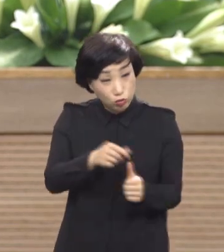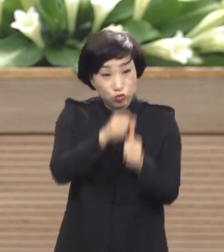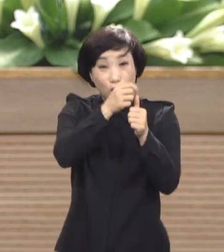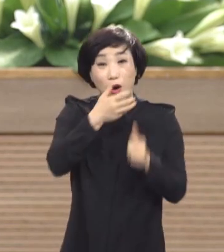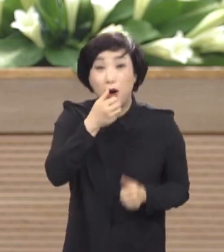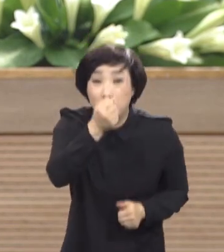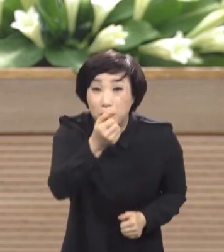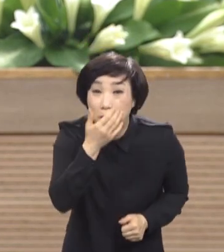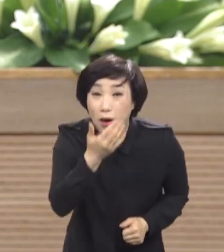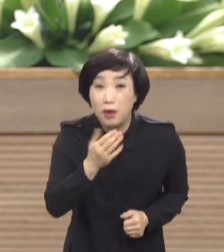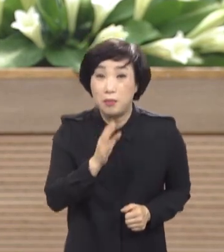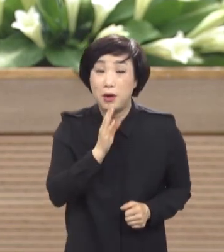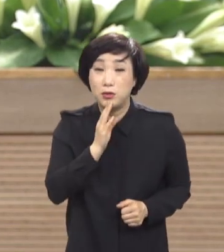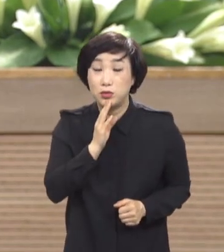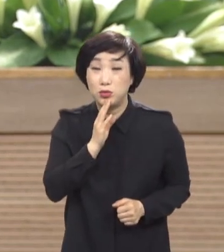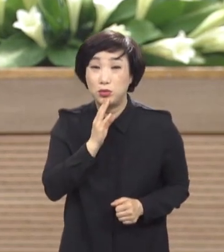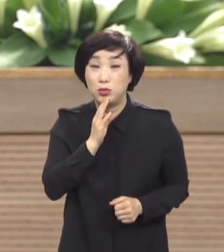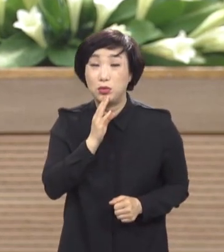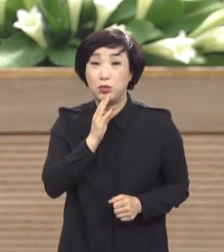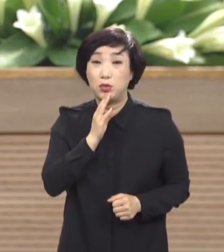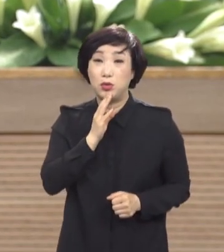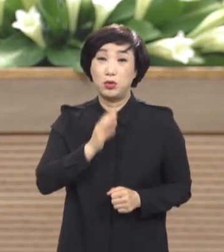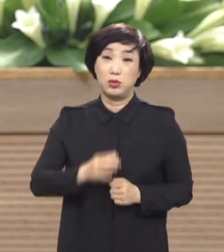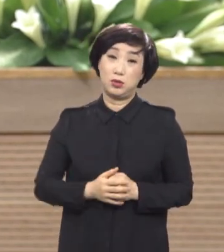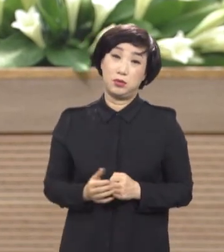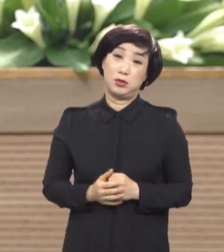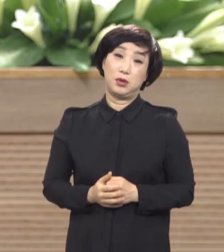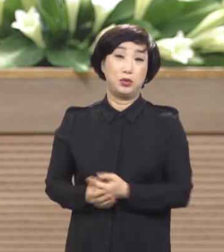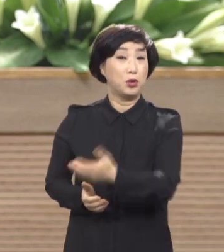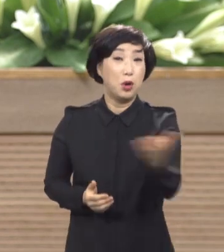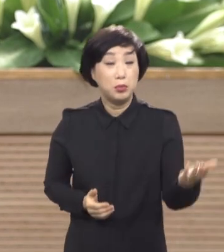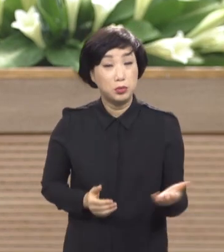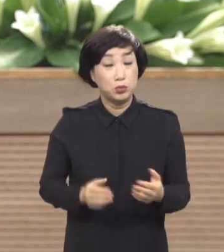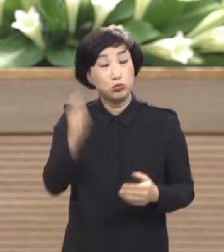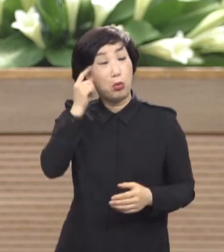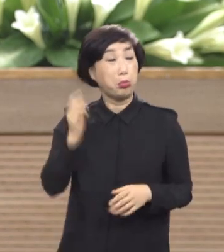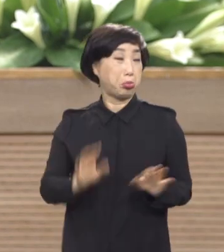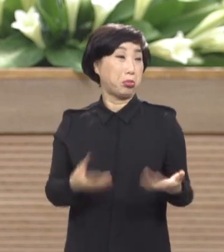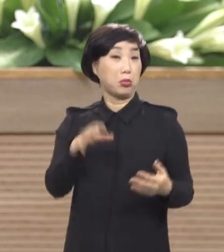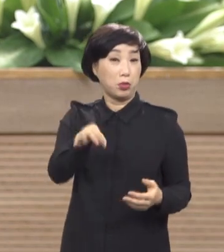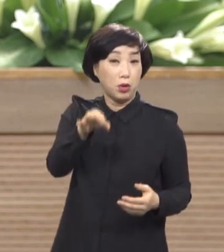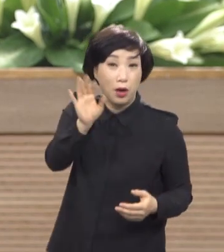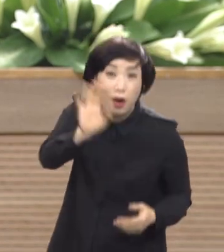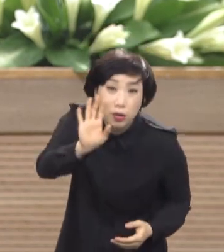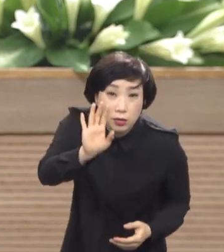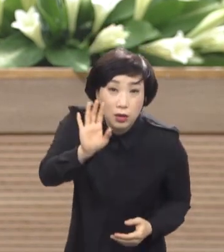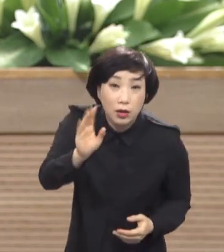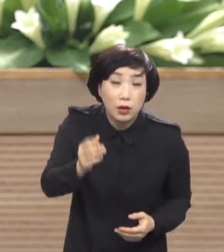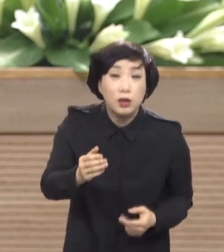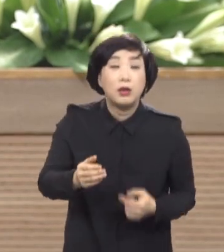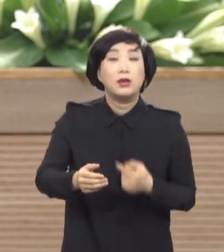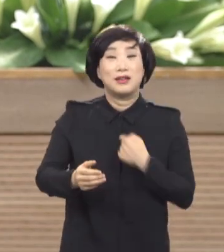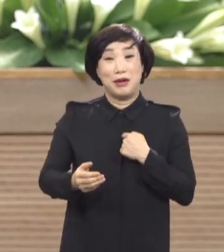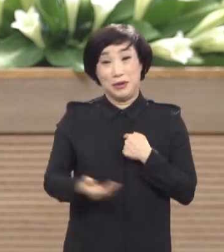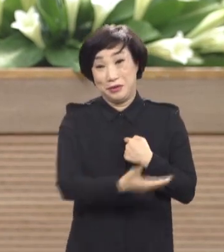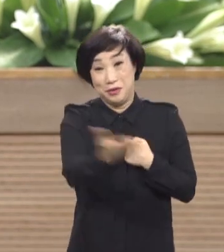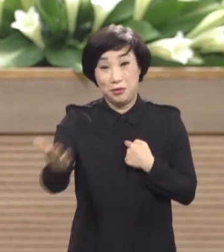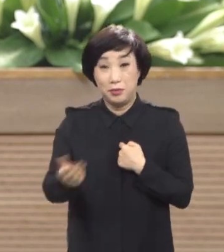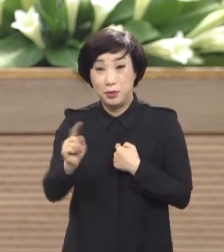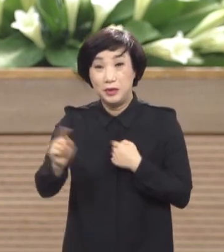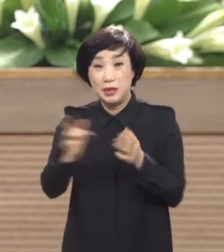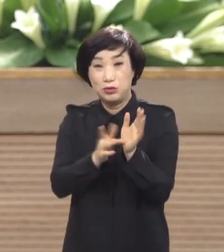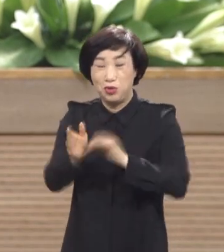너희가 살아 여러분 가볍게 생각하지마 여러분 예수를